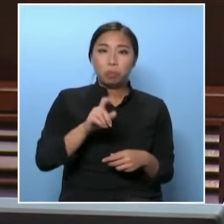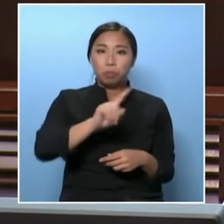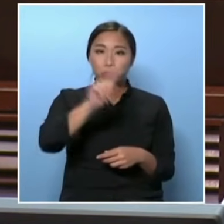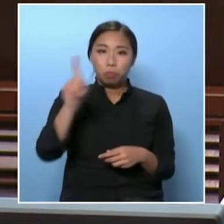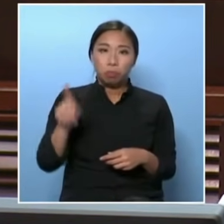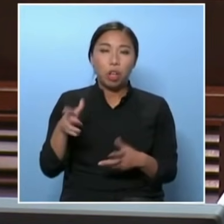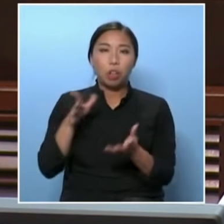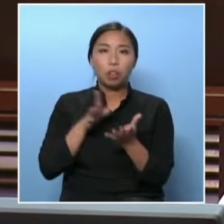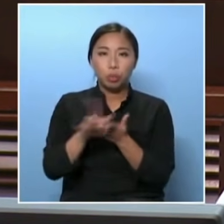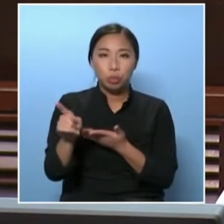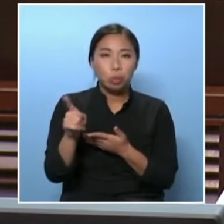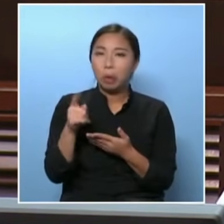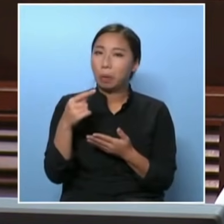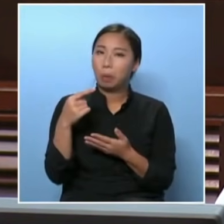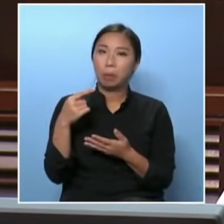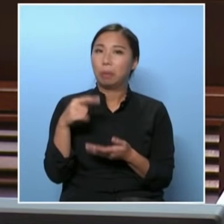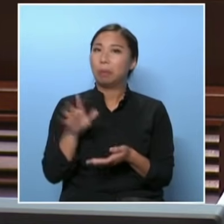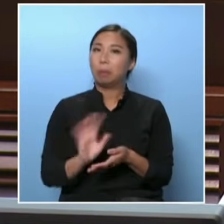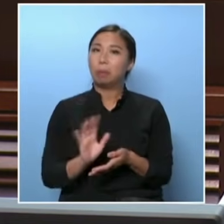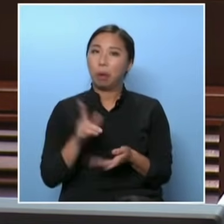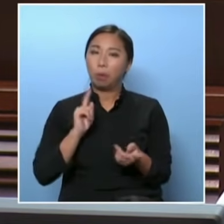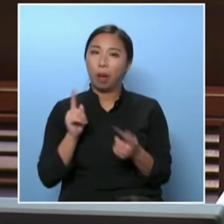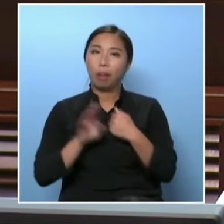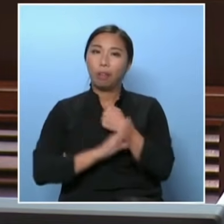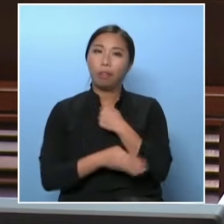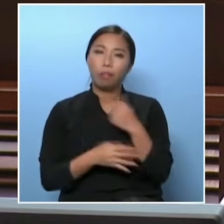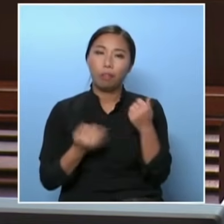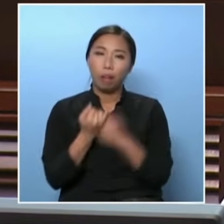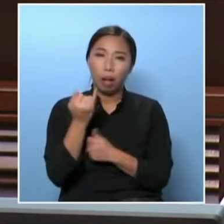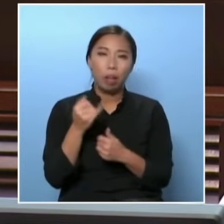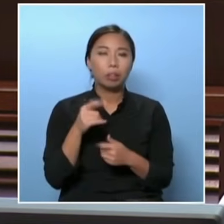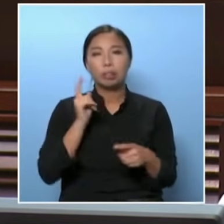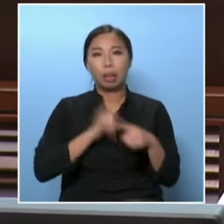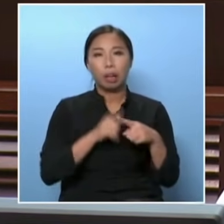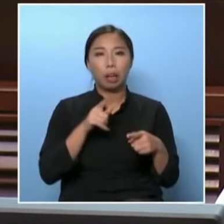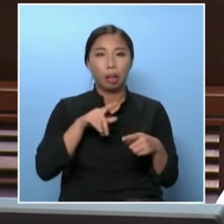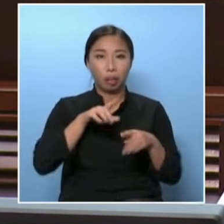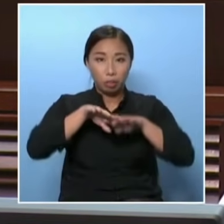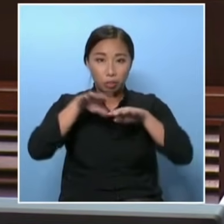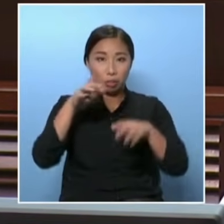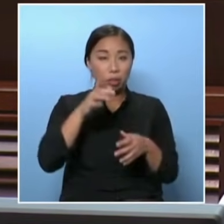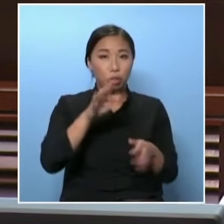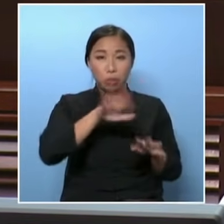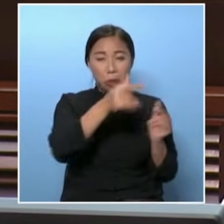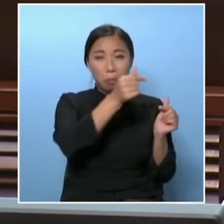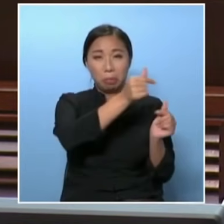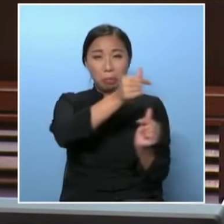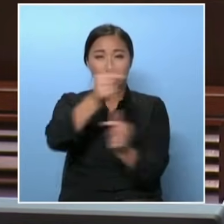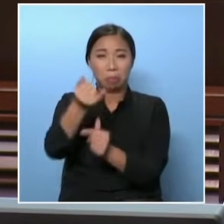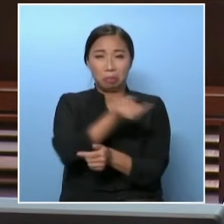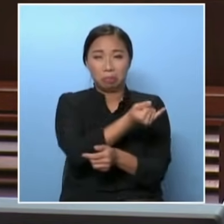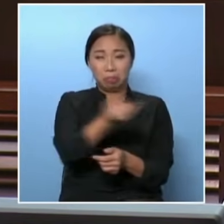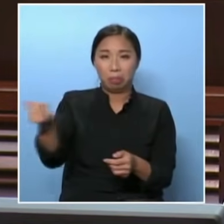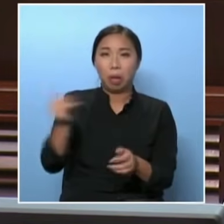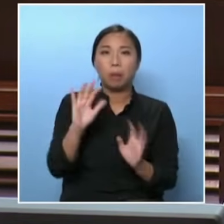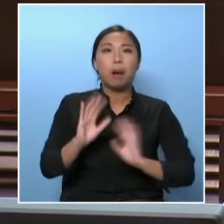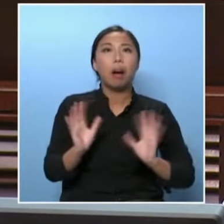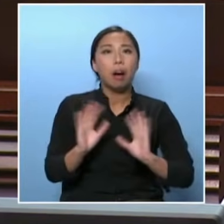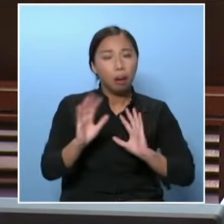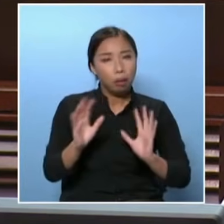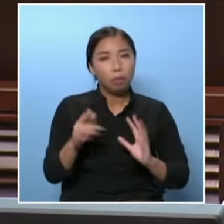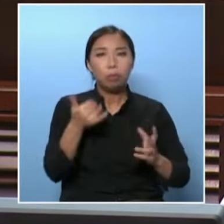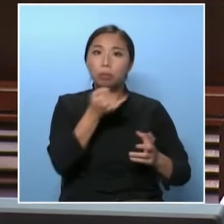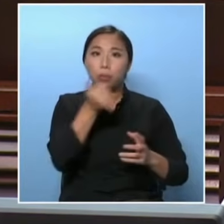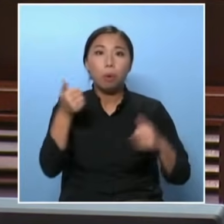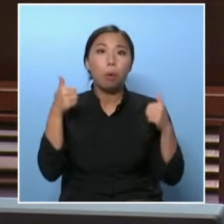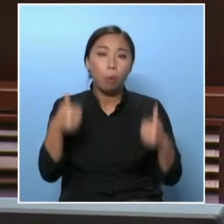或者係違法咧。我哋都唔好一竹篙打盡一船人，因為始終咧，我哋個官津嘅系統